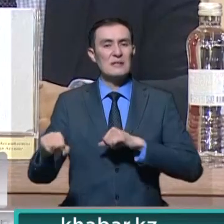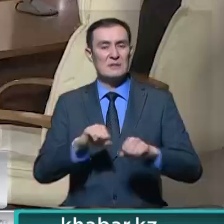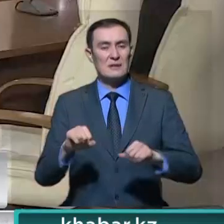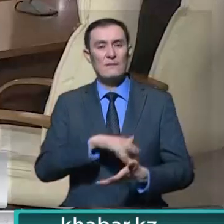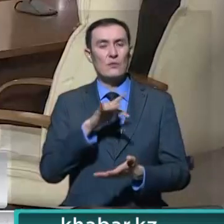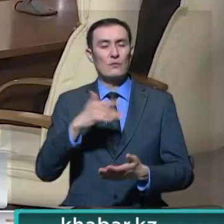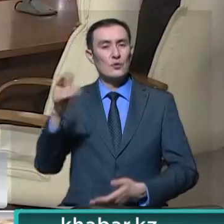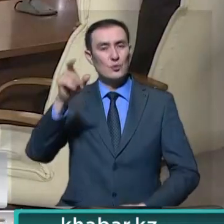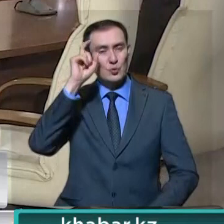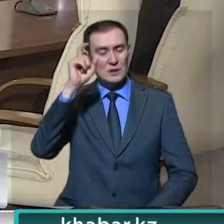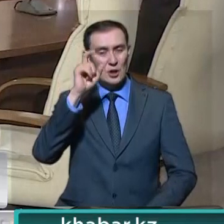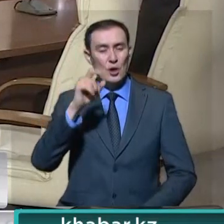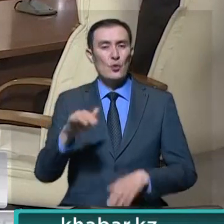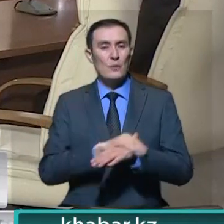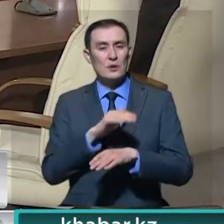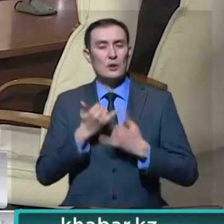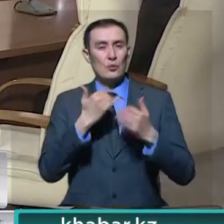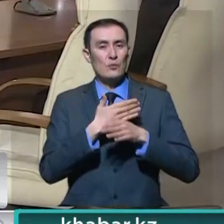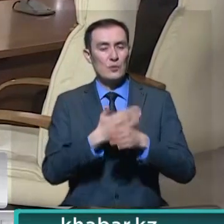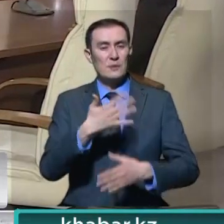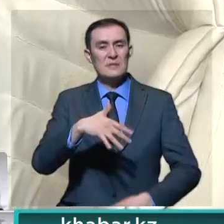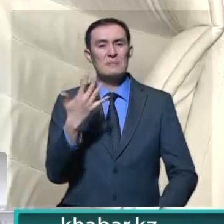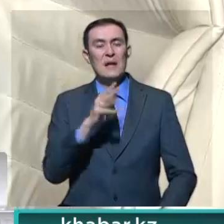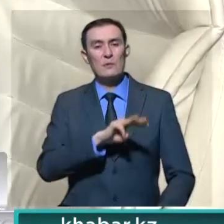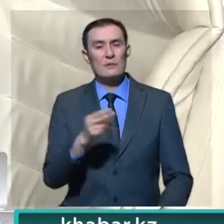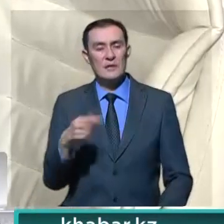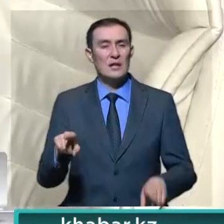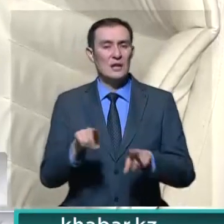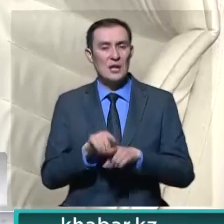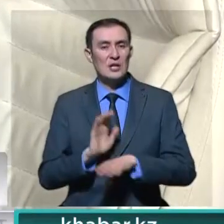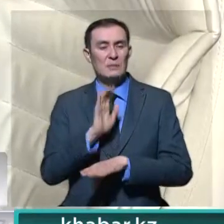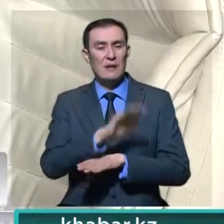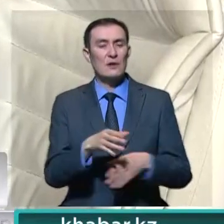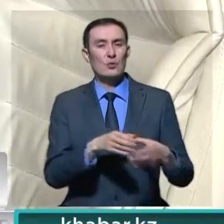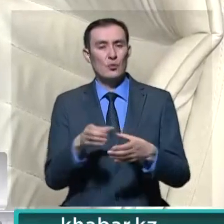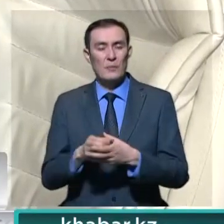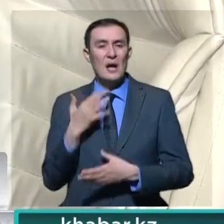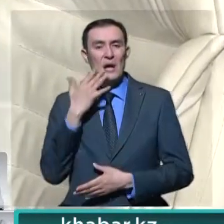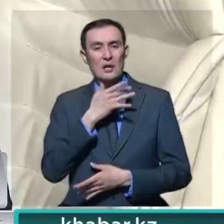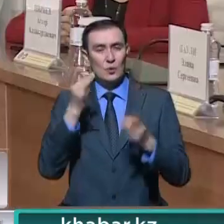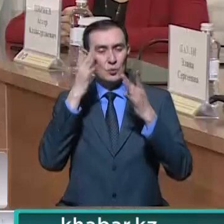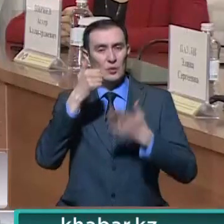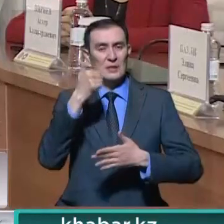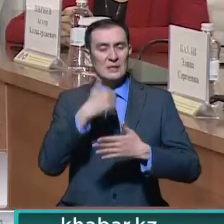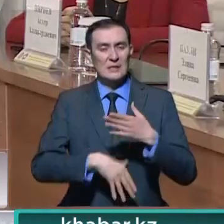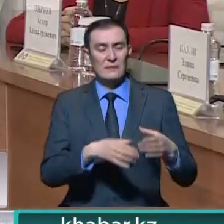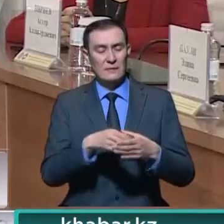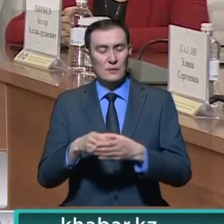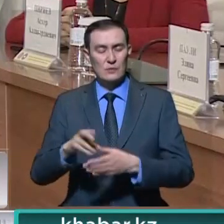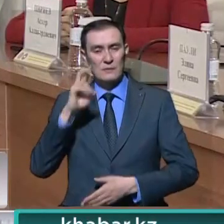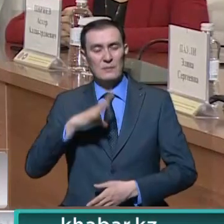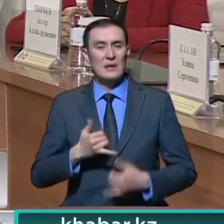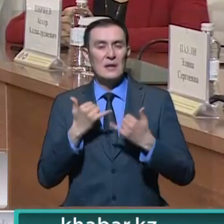в Турции. Гуманитарную помощь на 55 миллионов тенге также отправили группы этнокультурных центров страны. В День благодарности